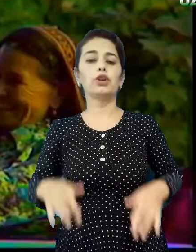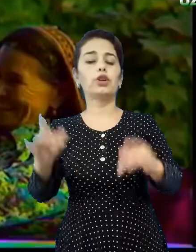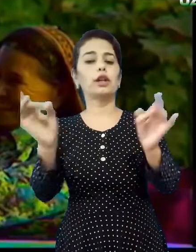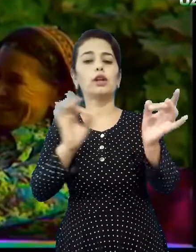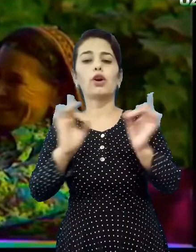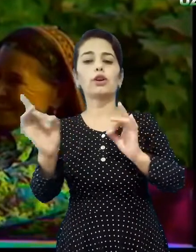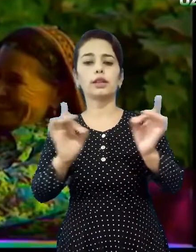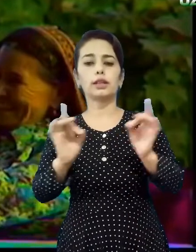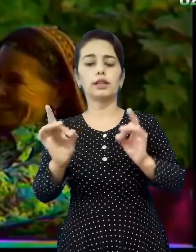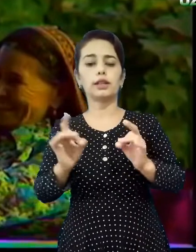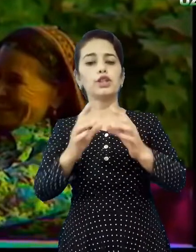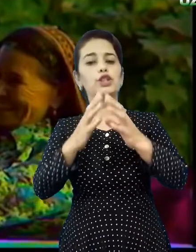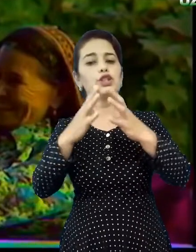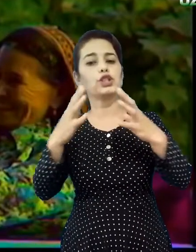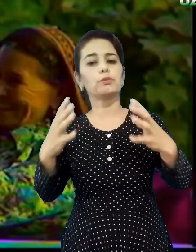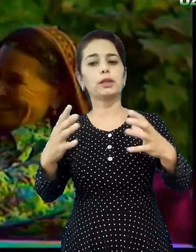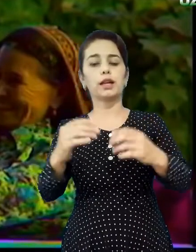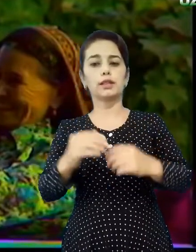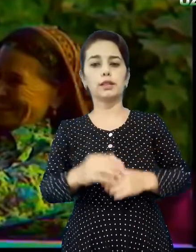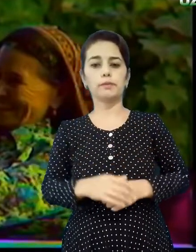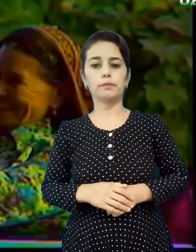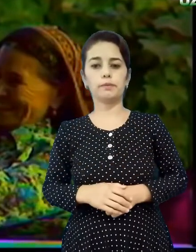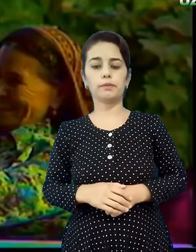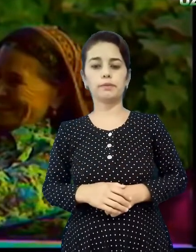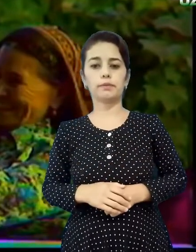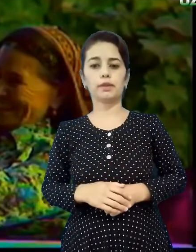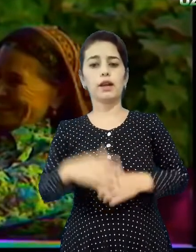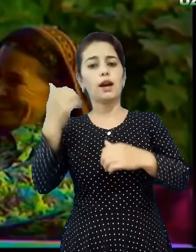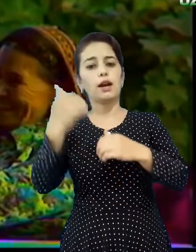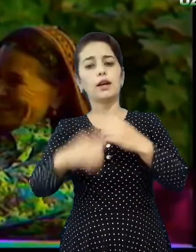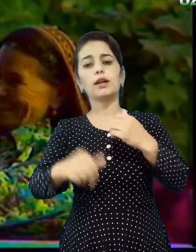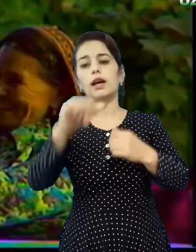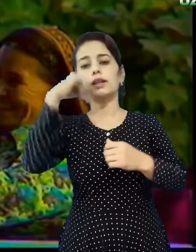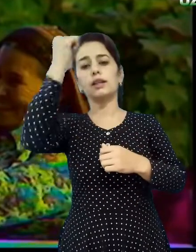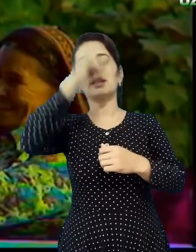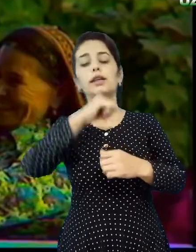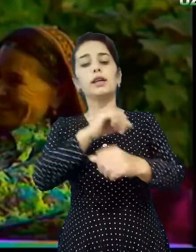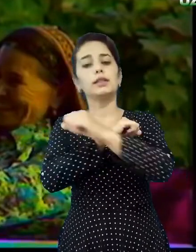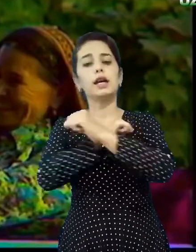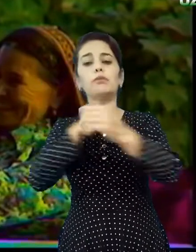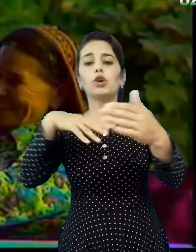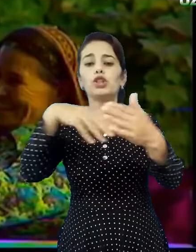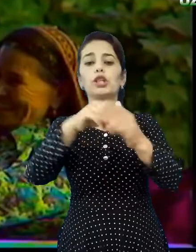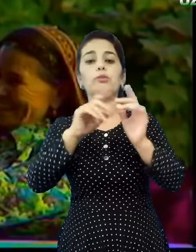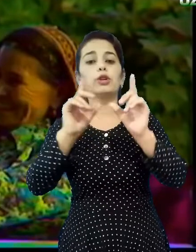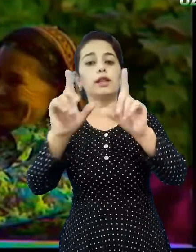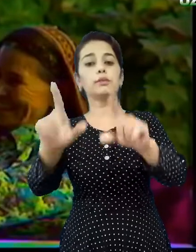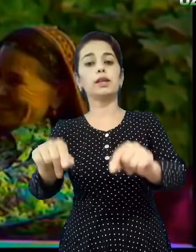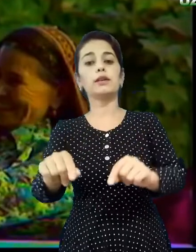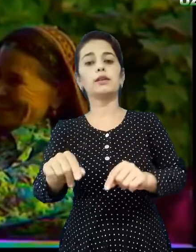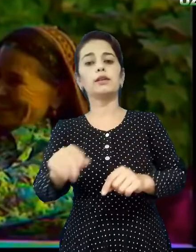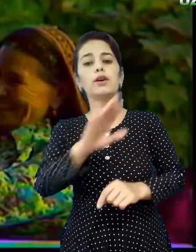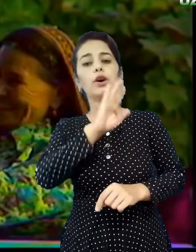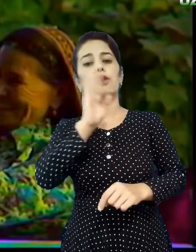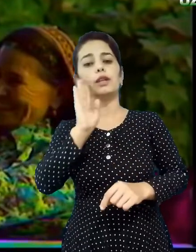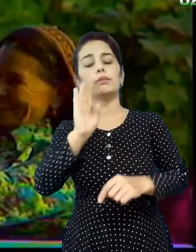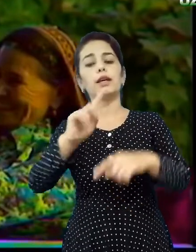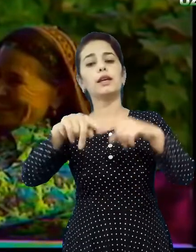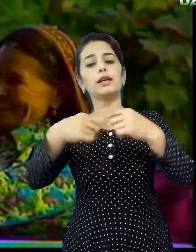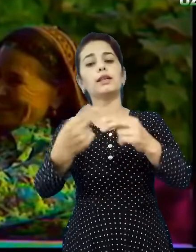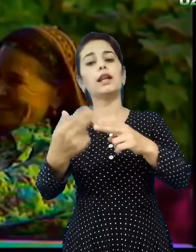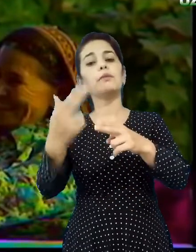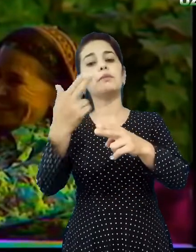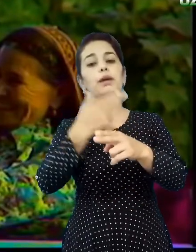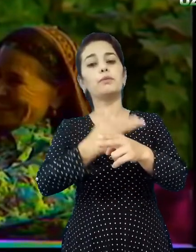onamning oyoqlari og'rar edi, shishib ketardi. Har yili dam olishga borganimda